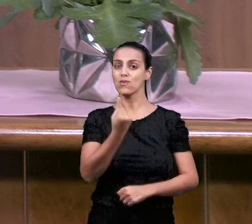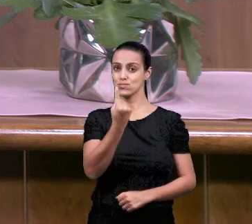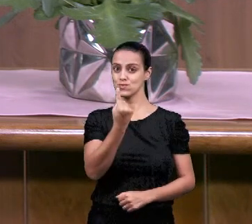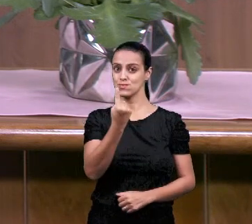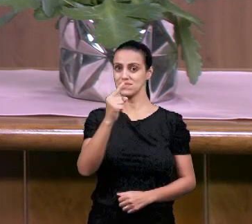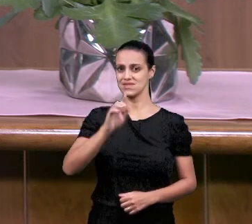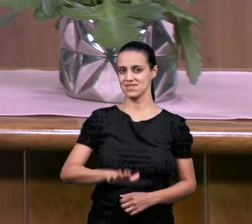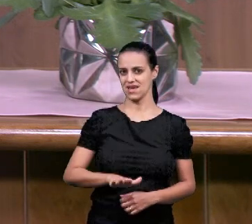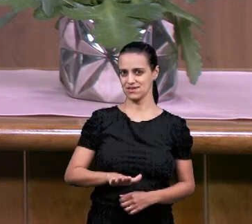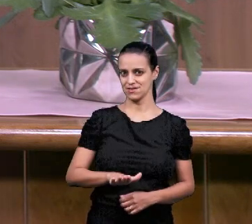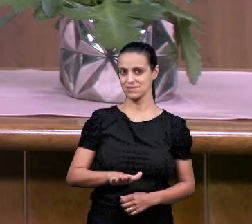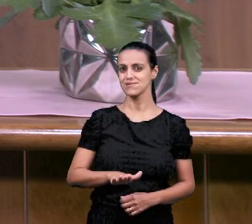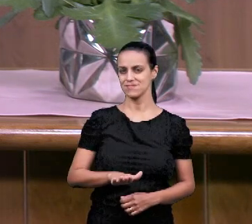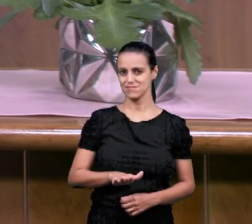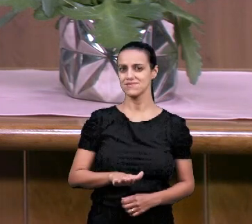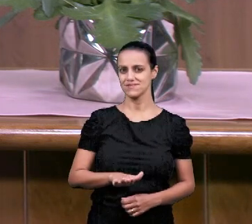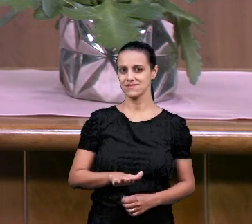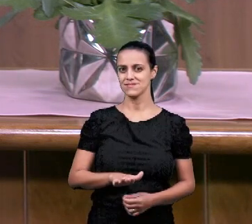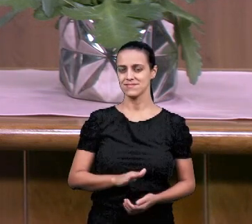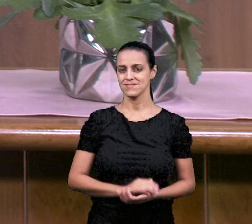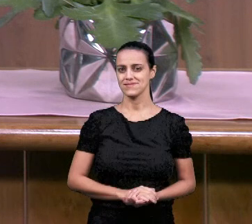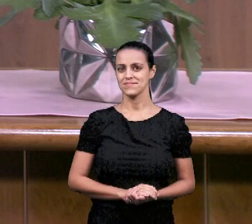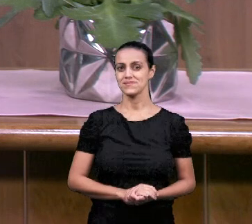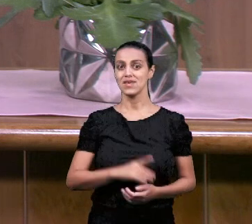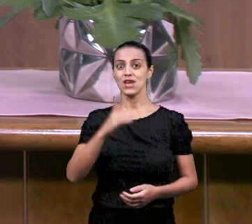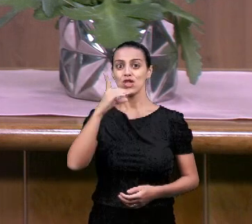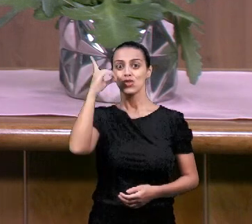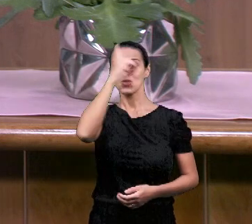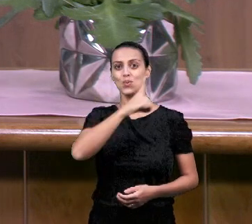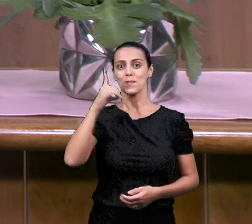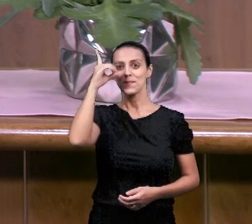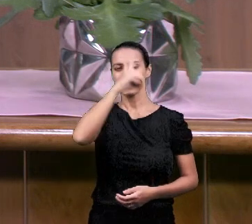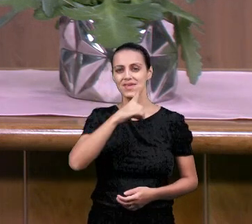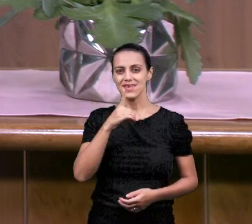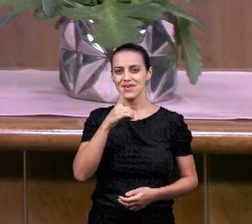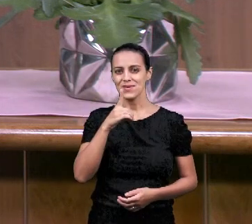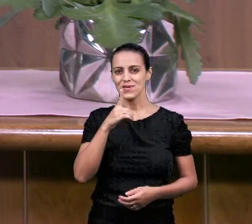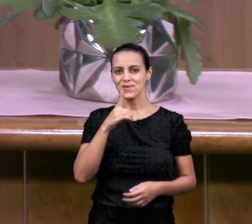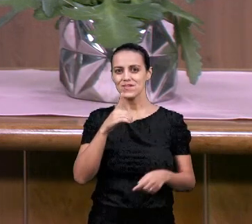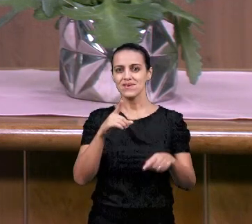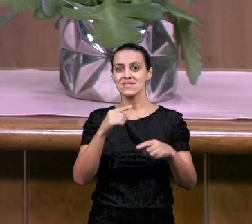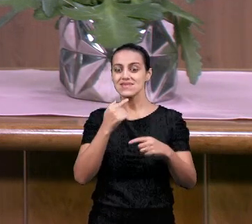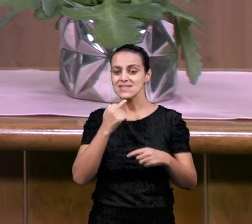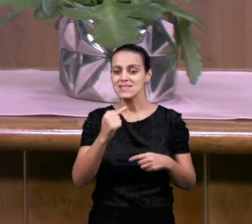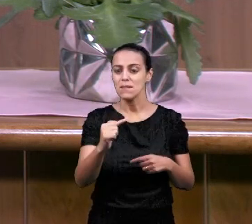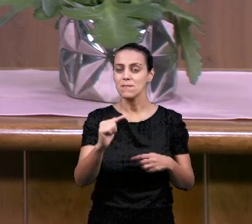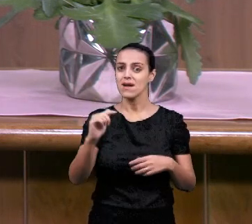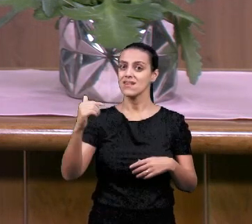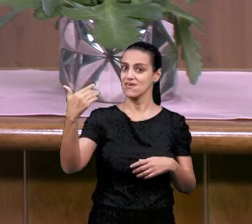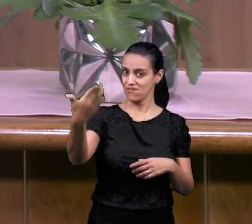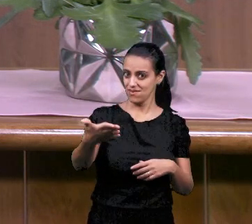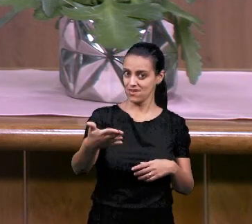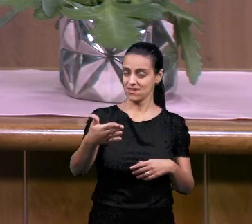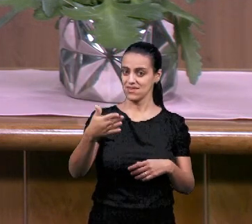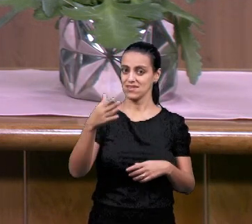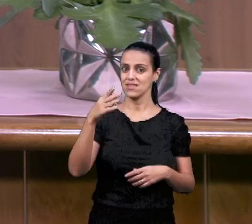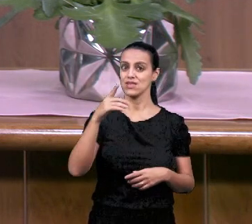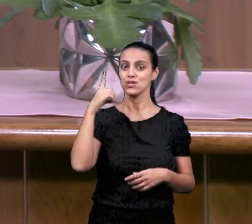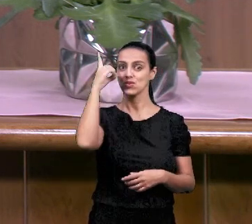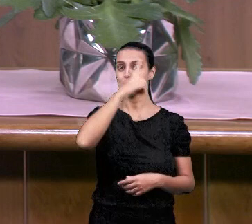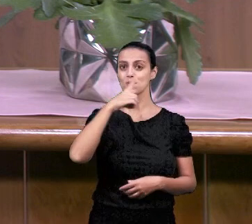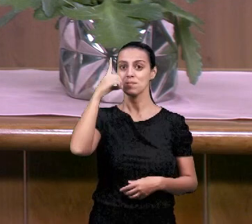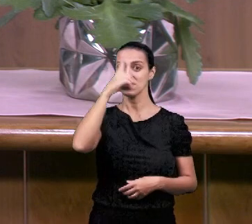13h. Samedi, c'est à 13h. Et au dimanche, à partir de la semaine prochaine, la programmation de l'église chrétienne